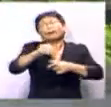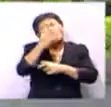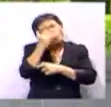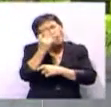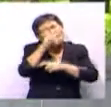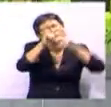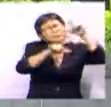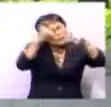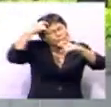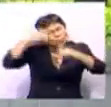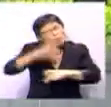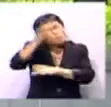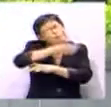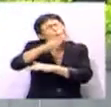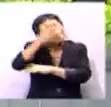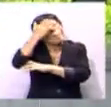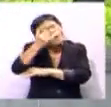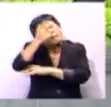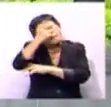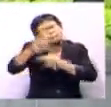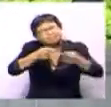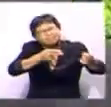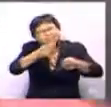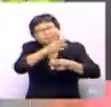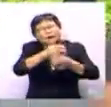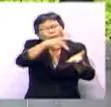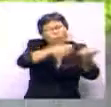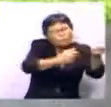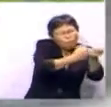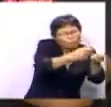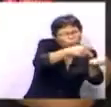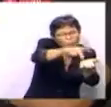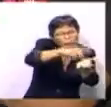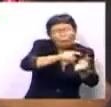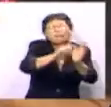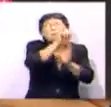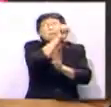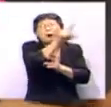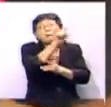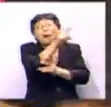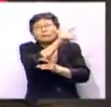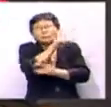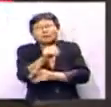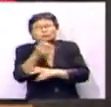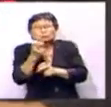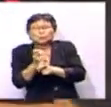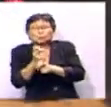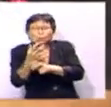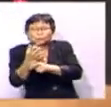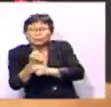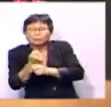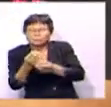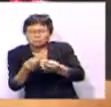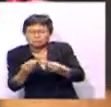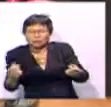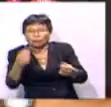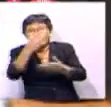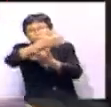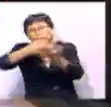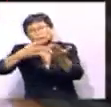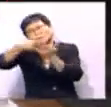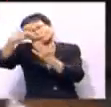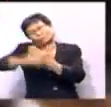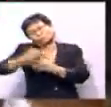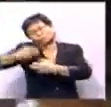mengambil keputusan tersebut adalah kerana pengurusan dan pembiayaan kewangan yang tinggi selain kesulitan mendapatkan tanah untuk setengah